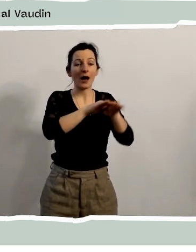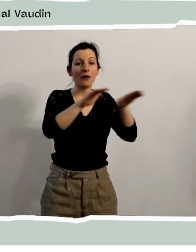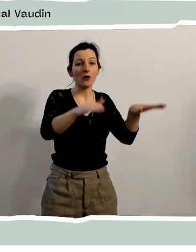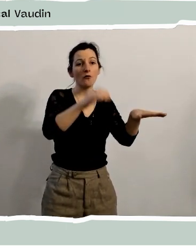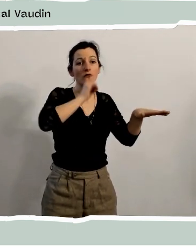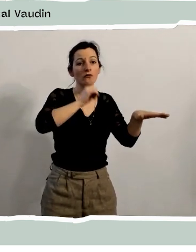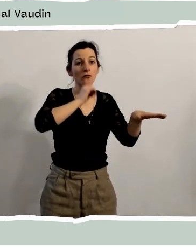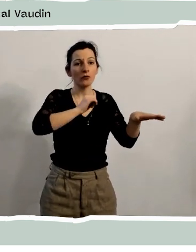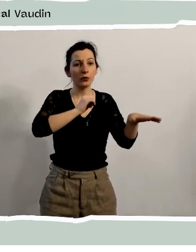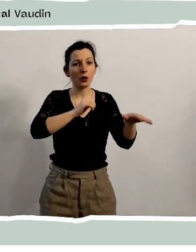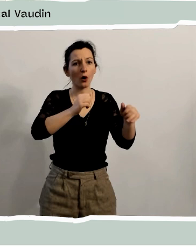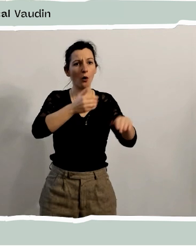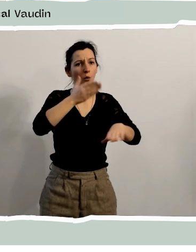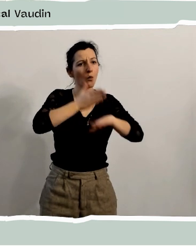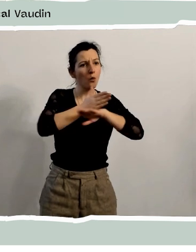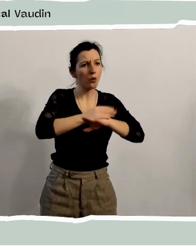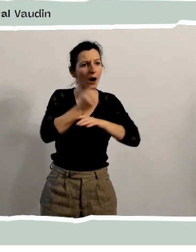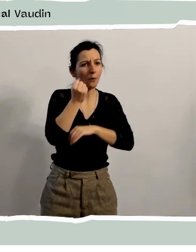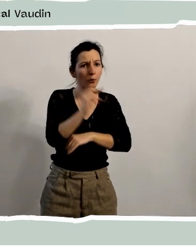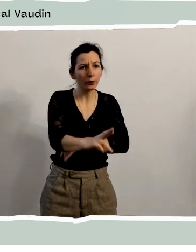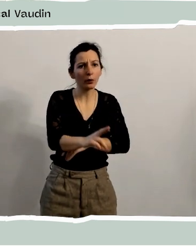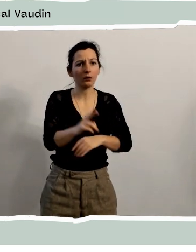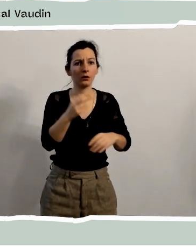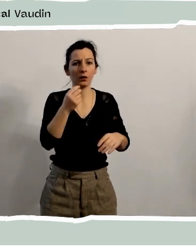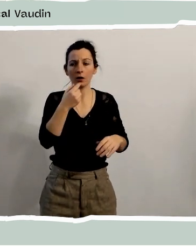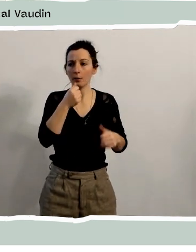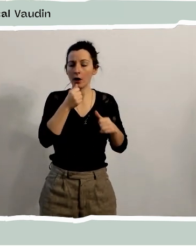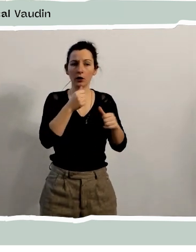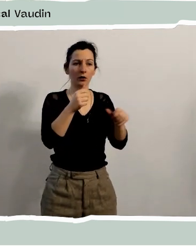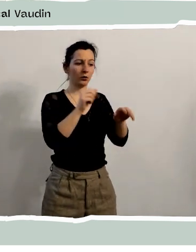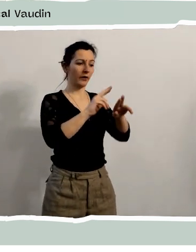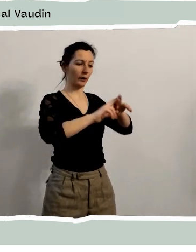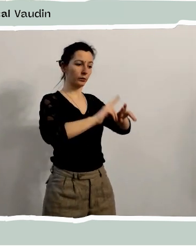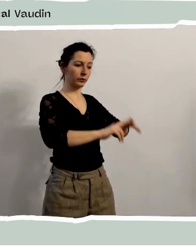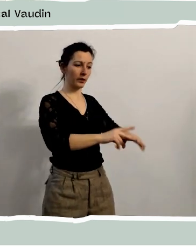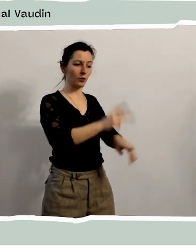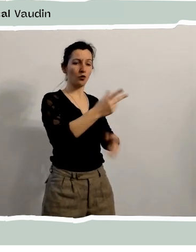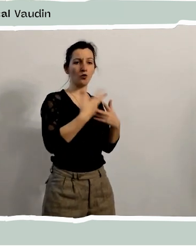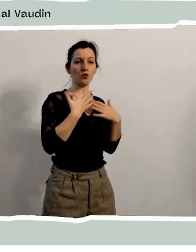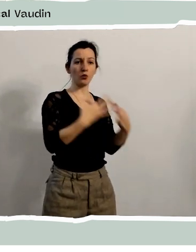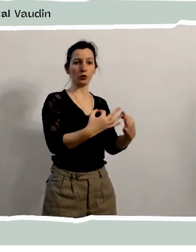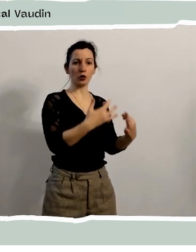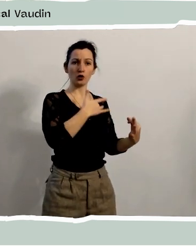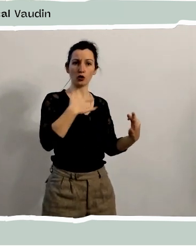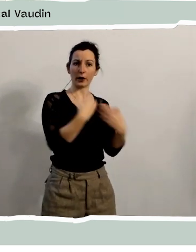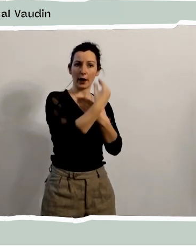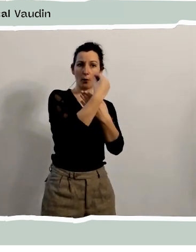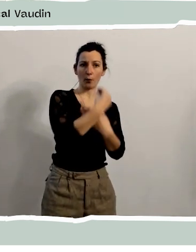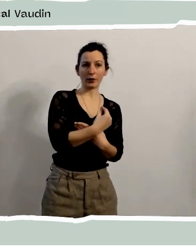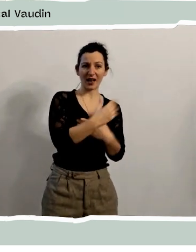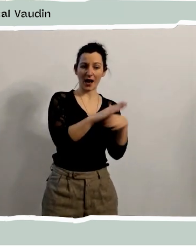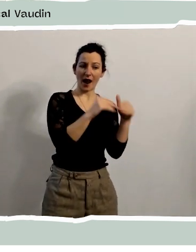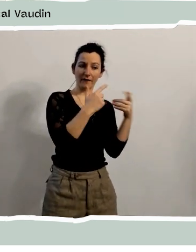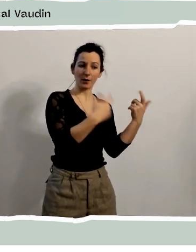anciens qui sont massifs. Hein. Vous les retapez, c'est beaucoup plus neutre pour la santé. Les tapis, on va éviter.